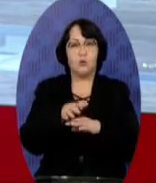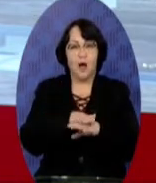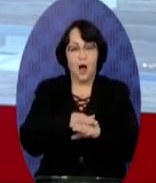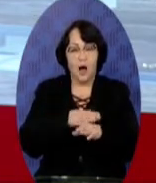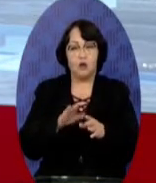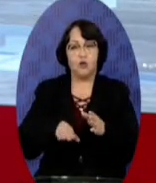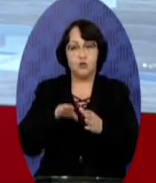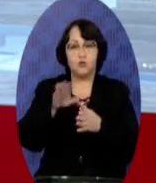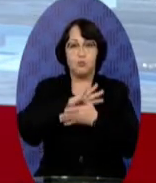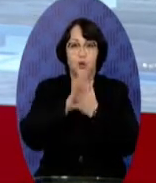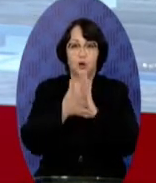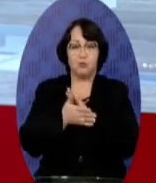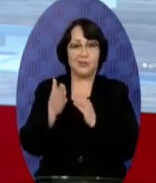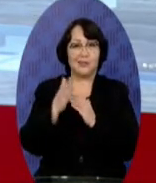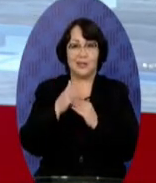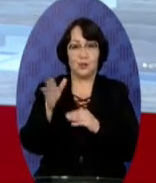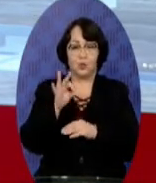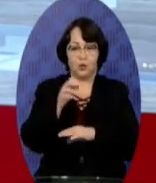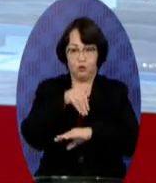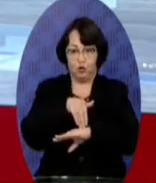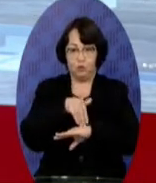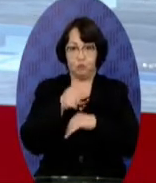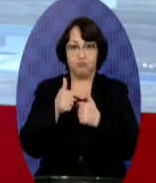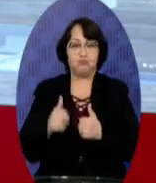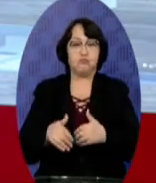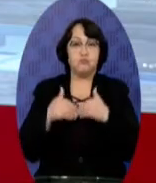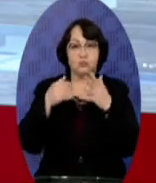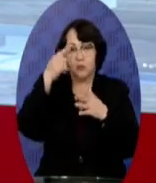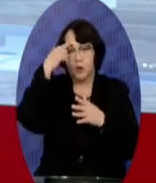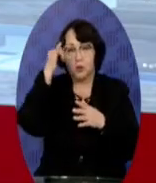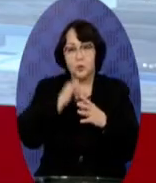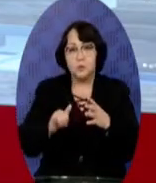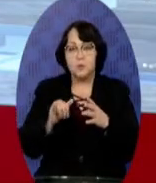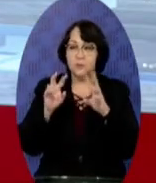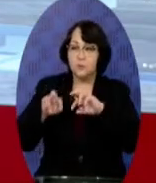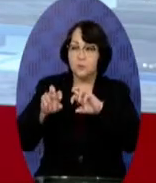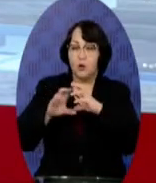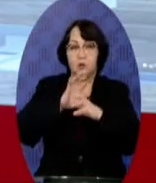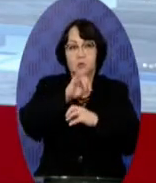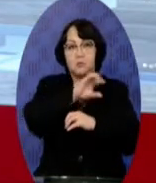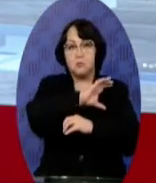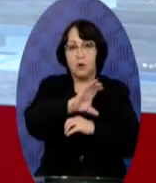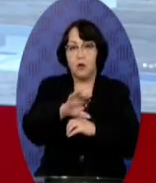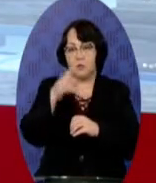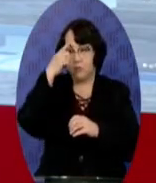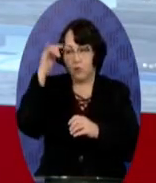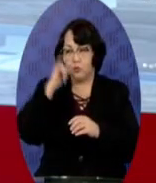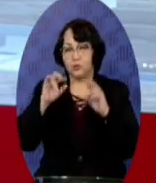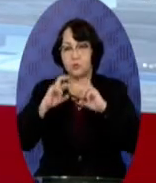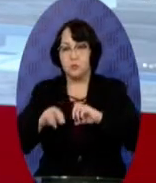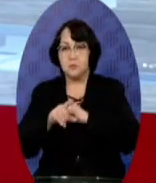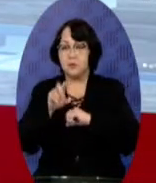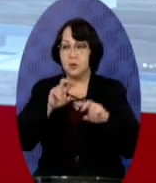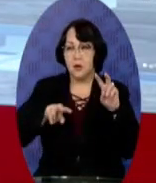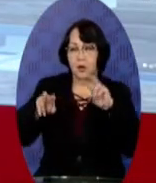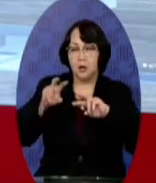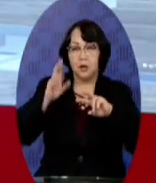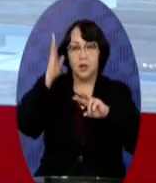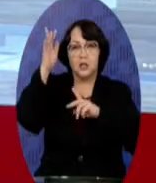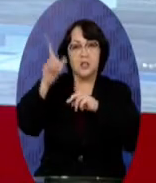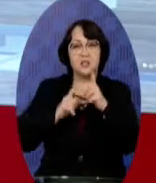байлаа. Эрхэмд Монгол улсын эдийн засгийн өсөлтийг олон улсын байгууллагууд болон дотоодын шинжээчд хэрхэн харж байгаа талаарх судалгаа